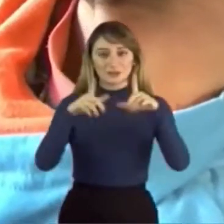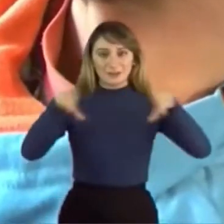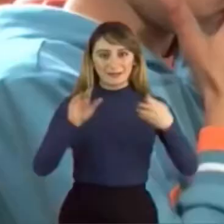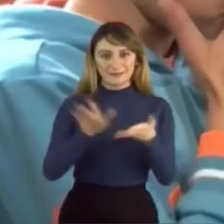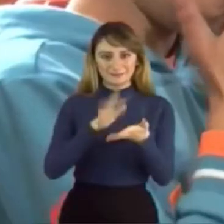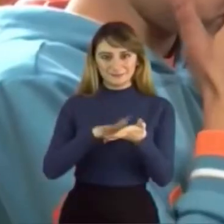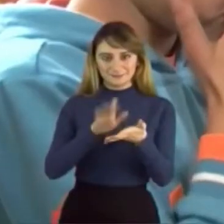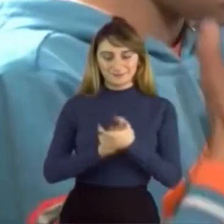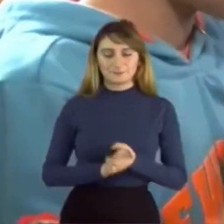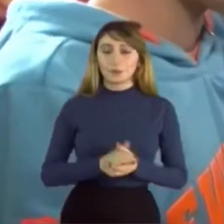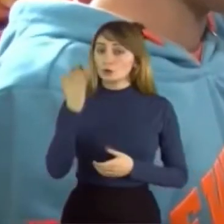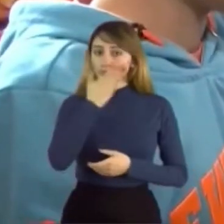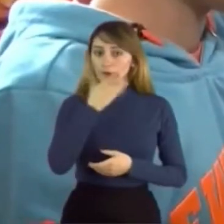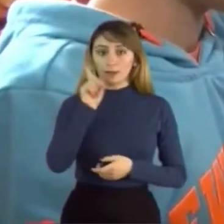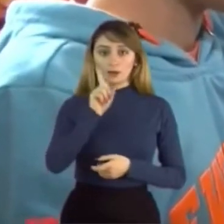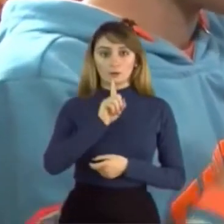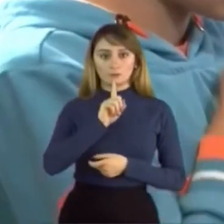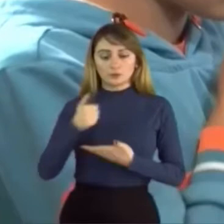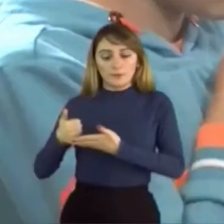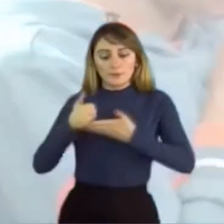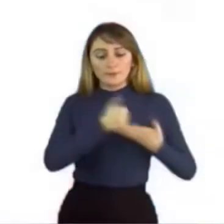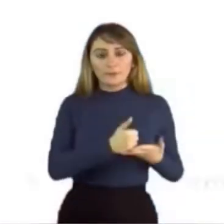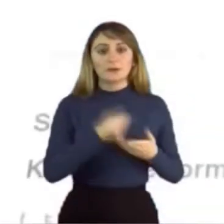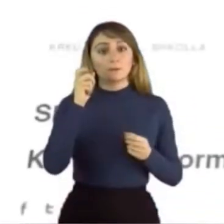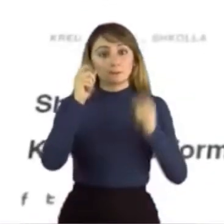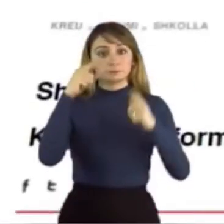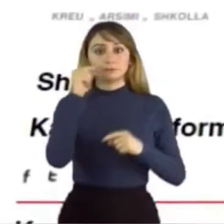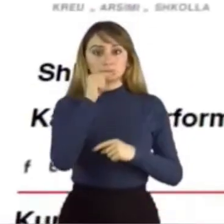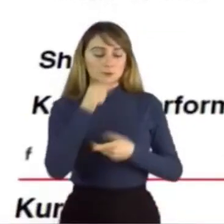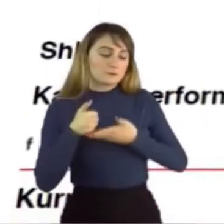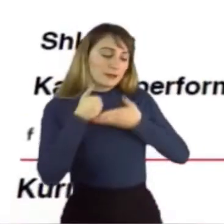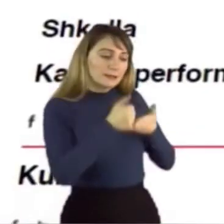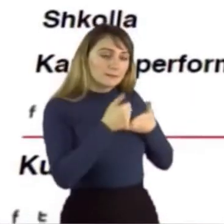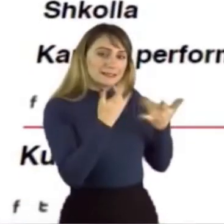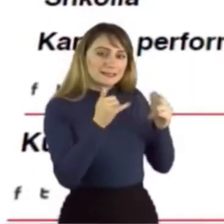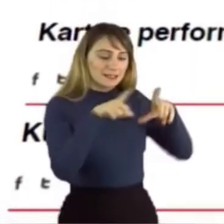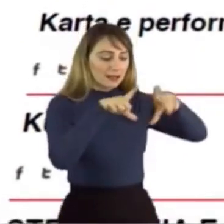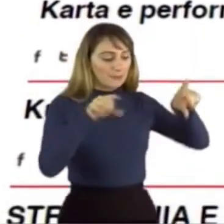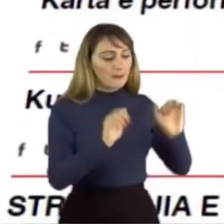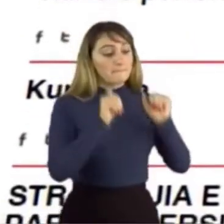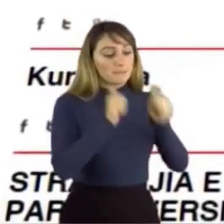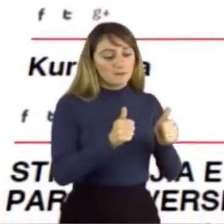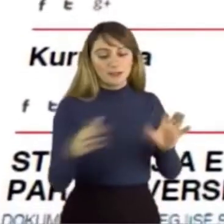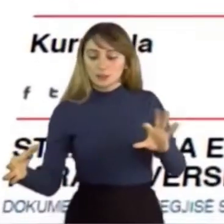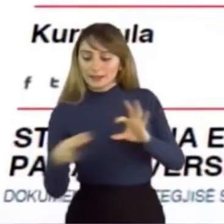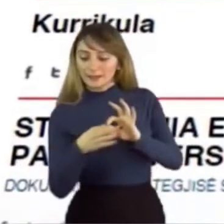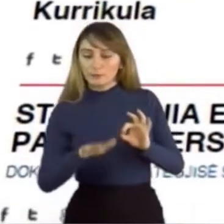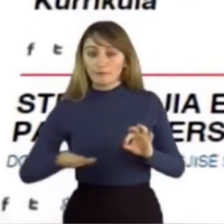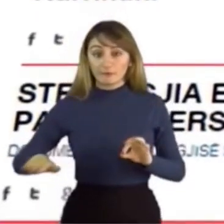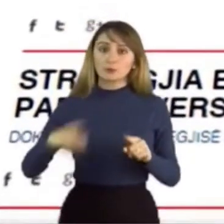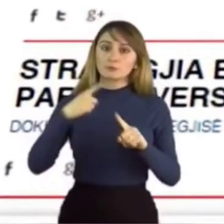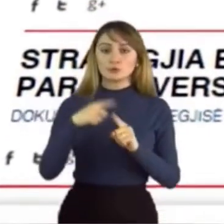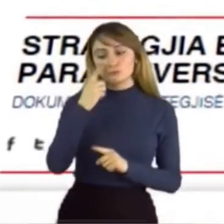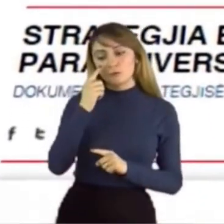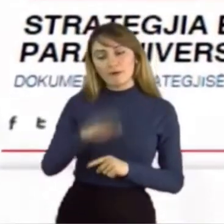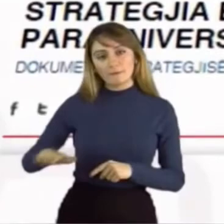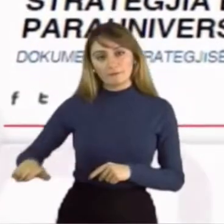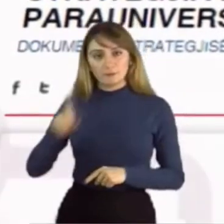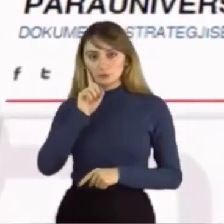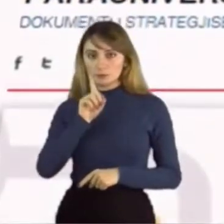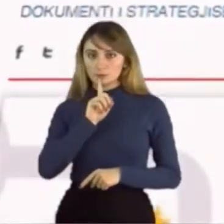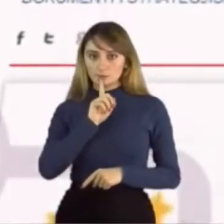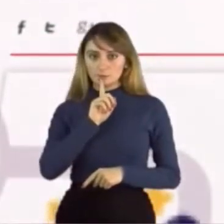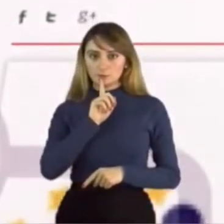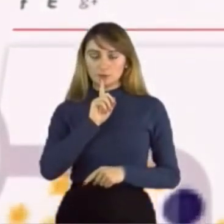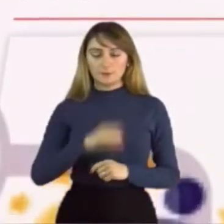sipas nevojave të fëmijëve dhe të procesit mësimor. Ministria e Arsimit dhe Sportit, si partner dhe mbështetës